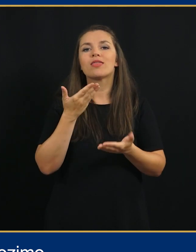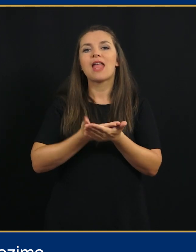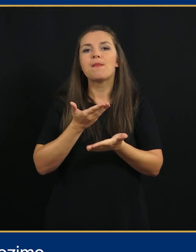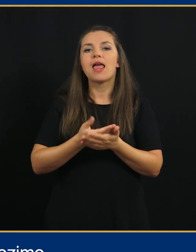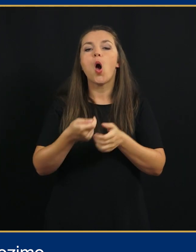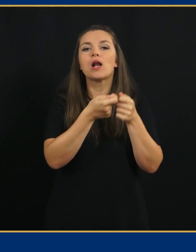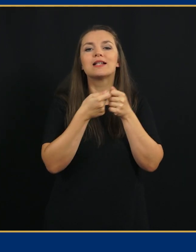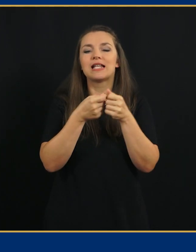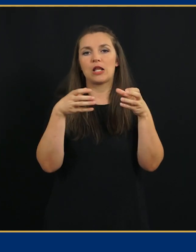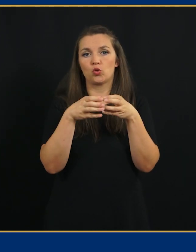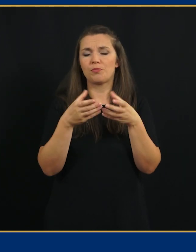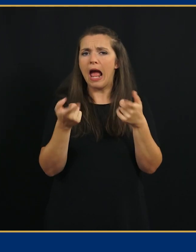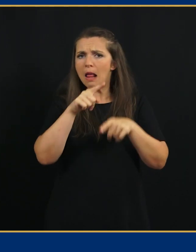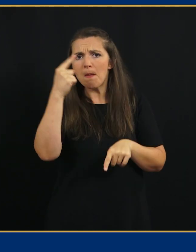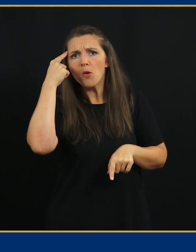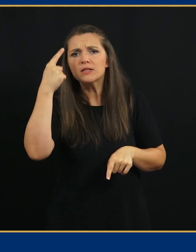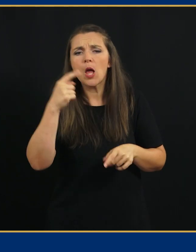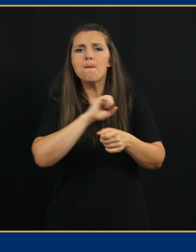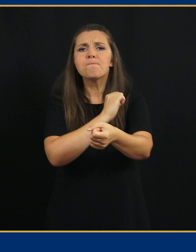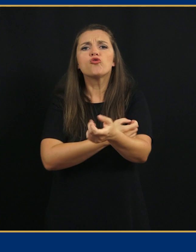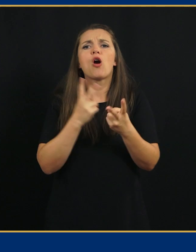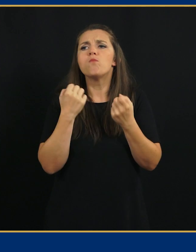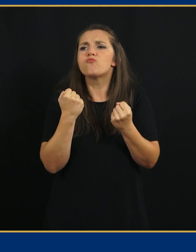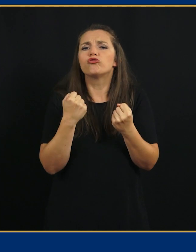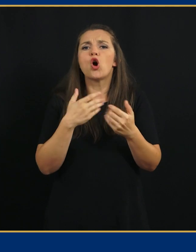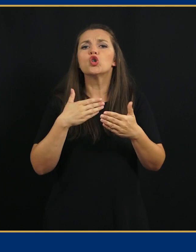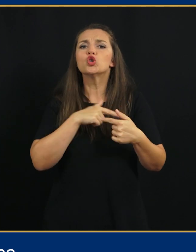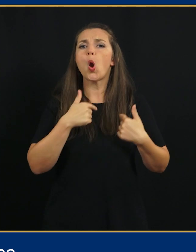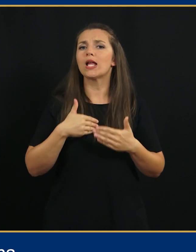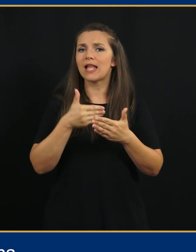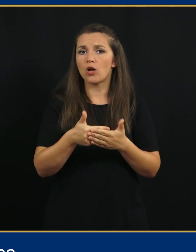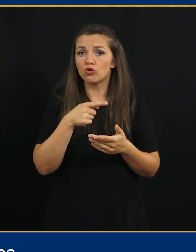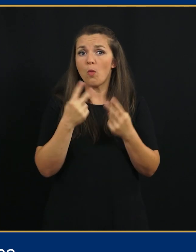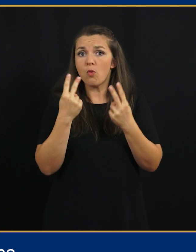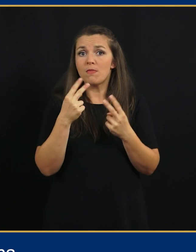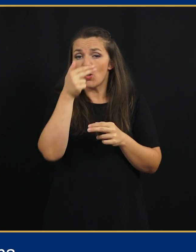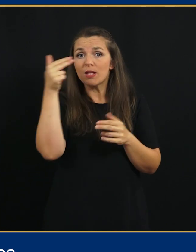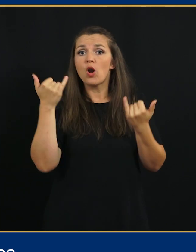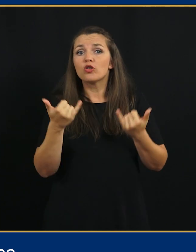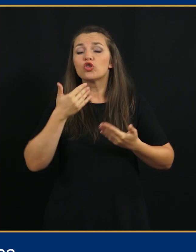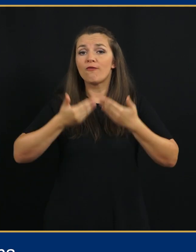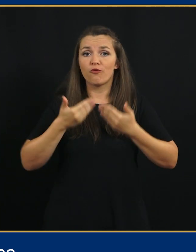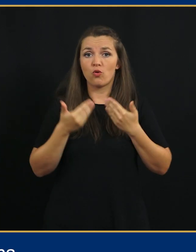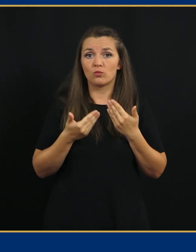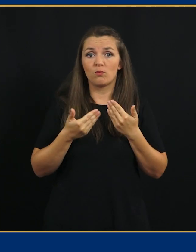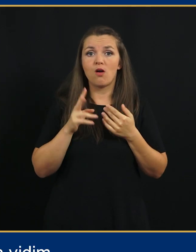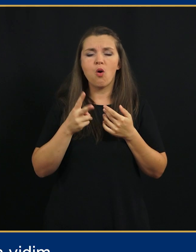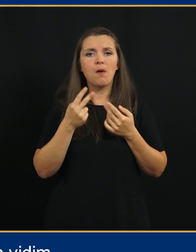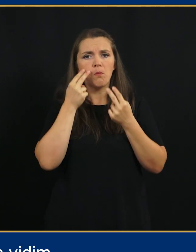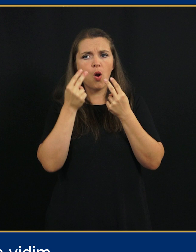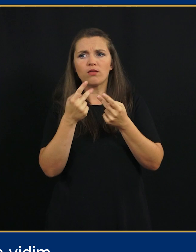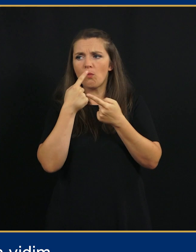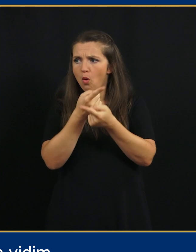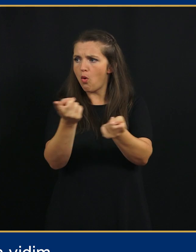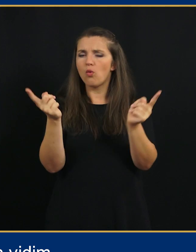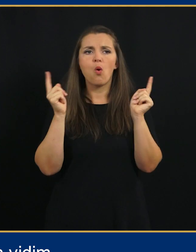organizirane družbe. Ali pa pomislite na moč solidarnosti. Solidarnost je pomembna tema letošnjega foruma. Ko pa se ozrem